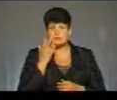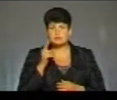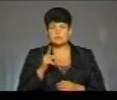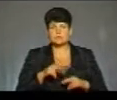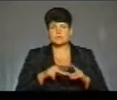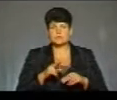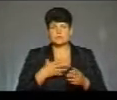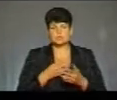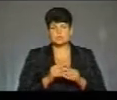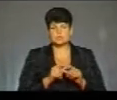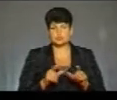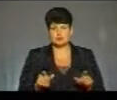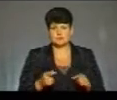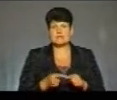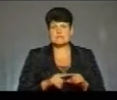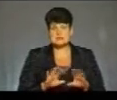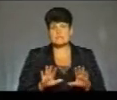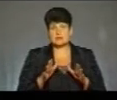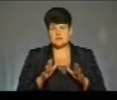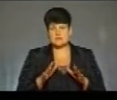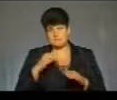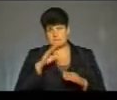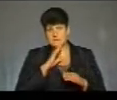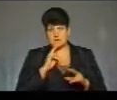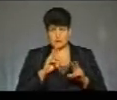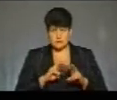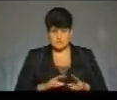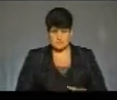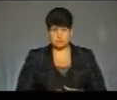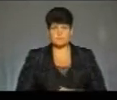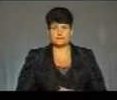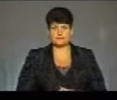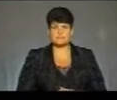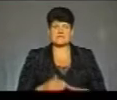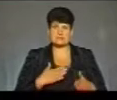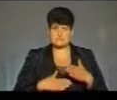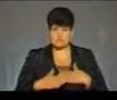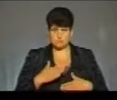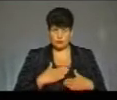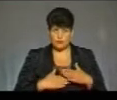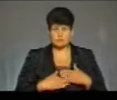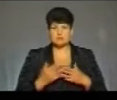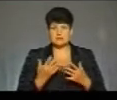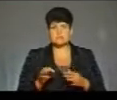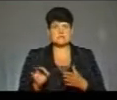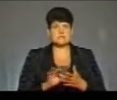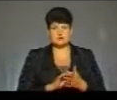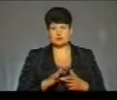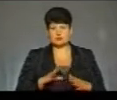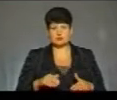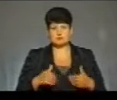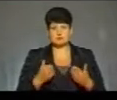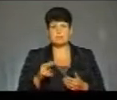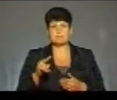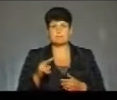відбудовувати свою школу. Цей варіант батьки розглянули з задоволенням, оскільки зразу було запропоновано